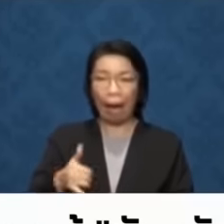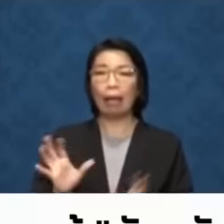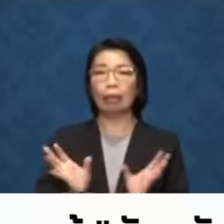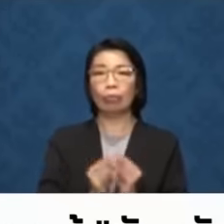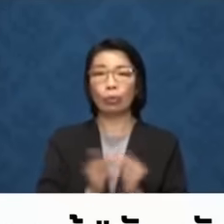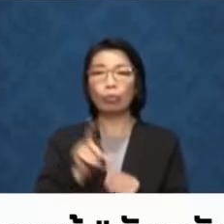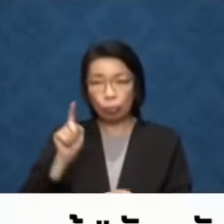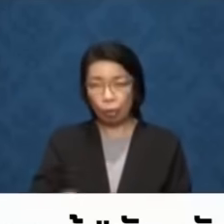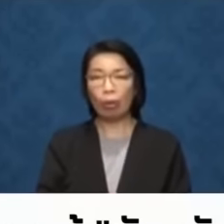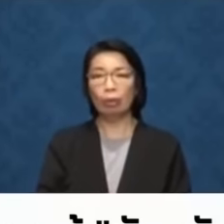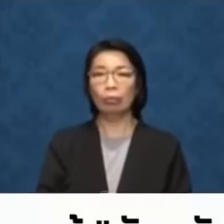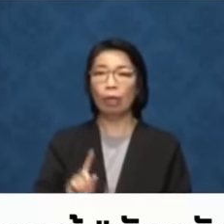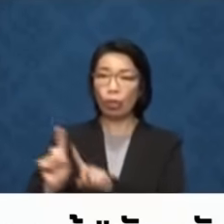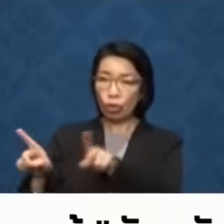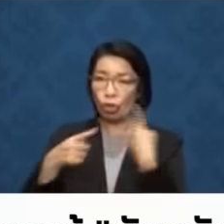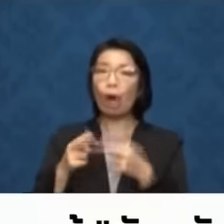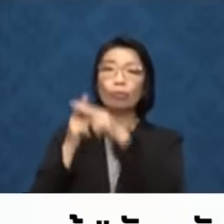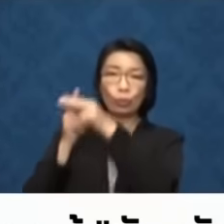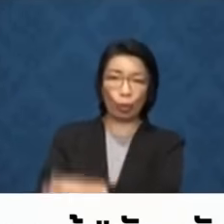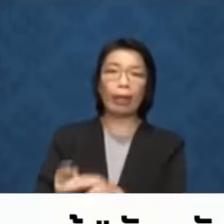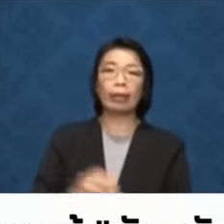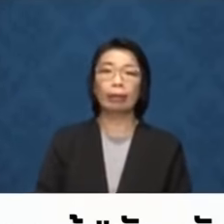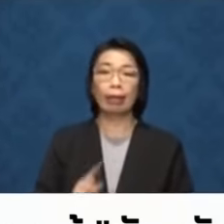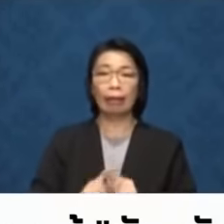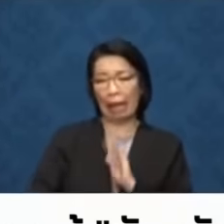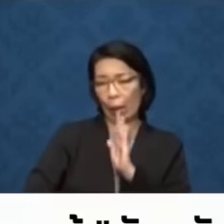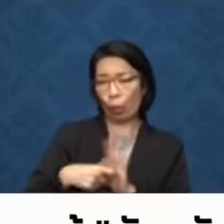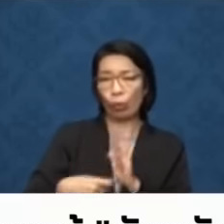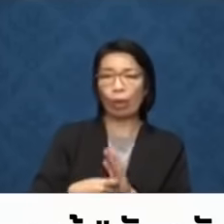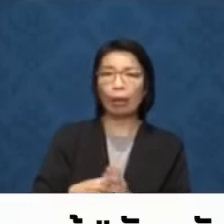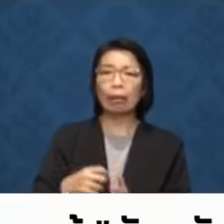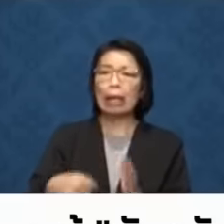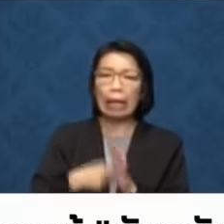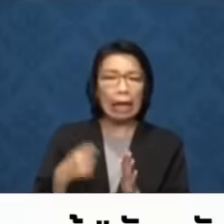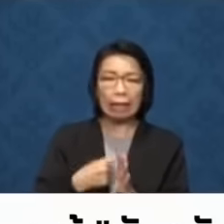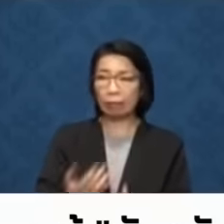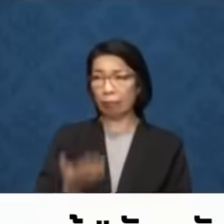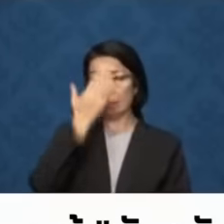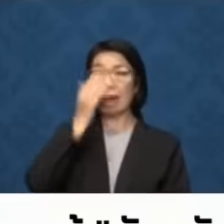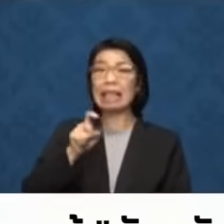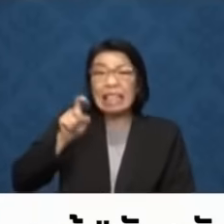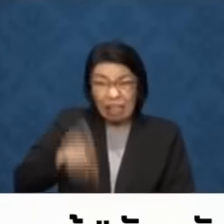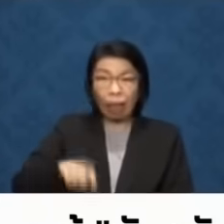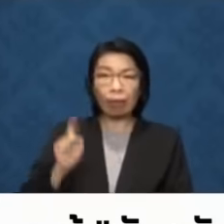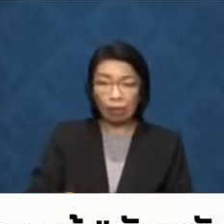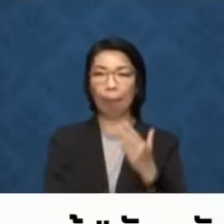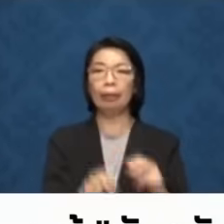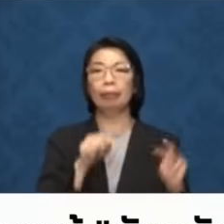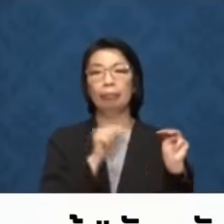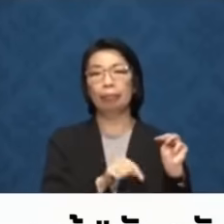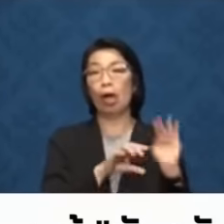นั้นด้วยตนเองครับเว้นแต่มีเหตุจำเป็นอันมิอาจหลีกเลี่ยงได้ทำให้ไม่อาจตอบกระ